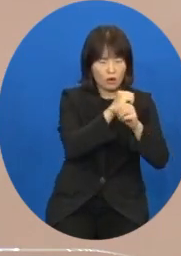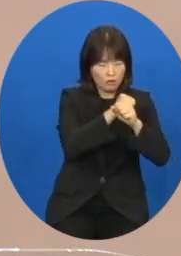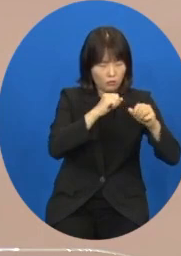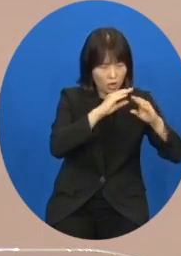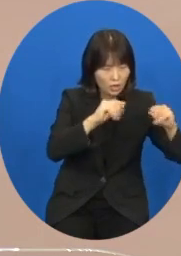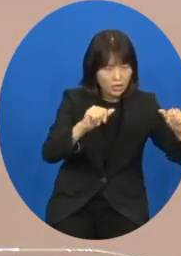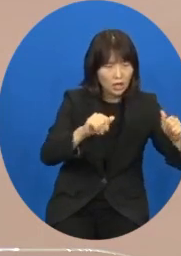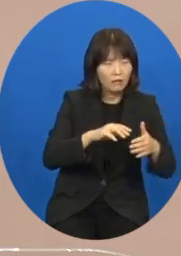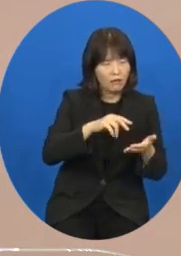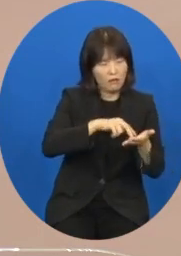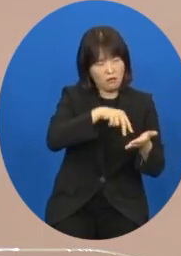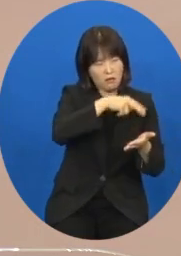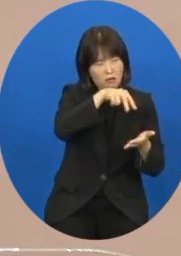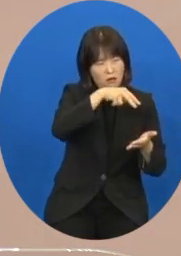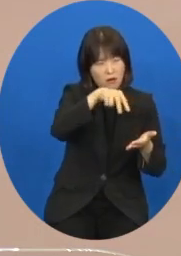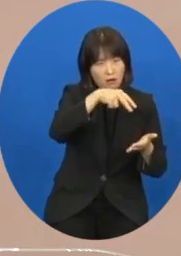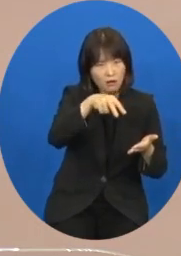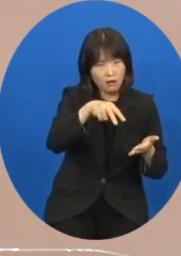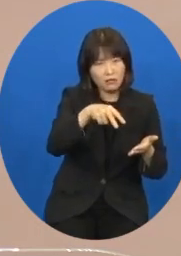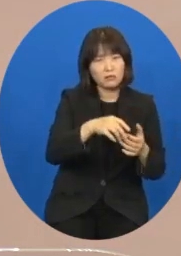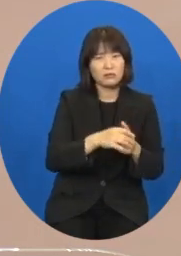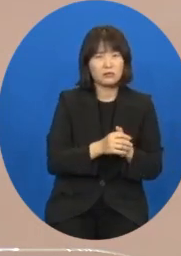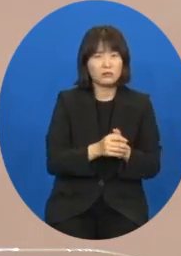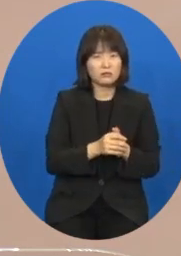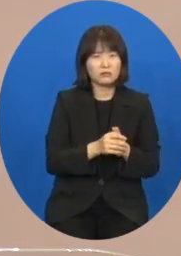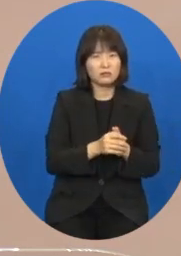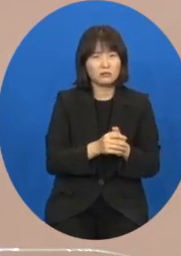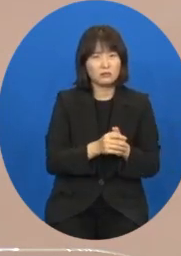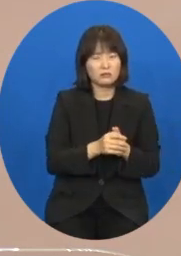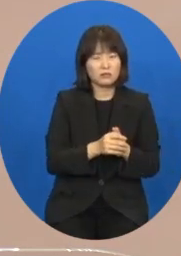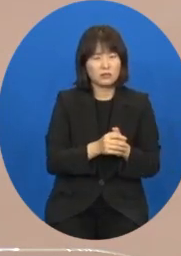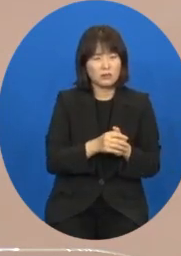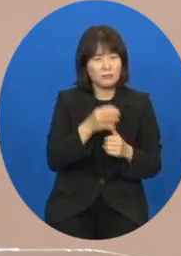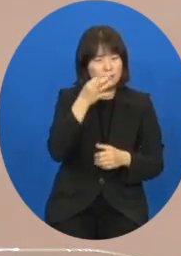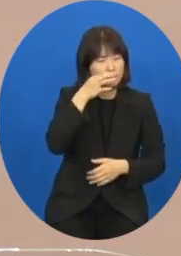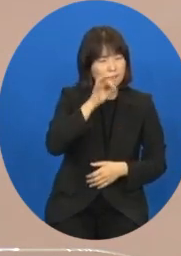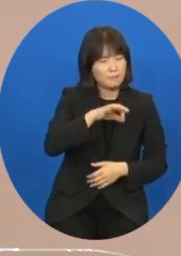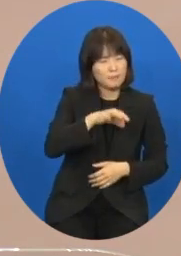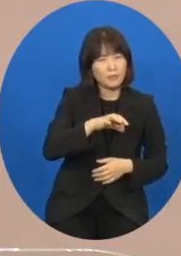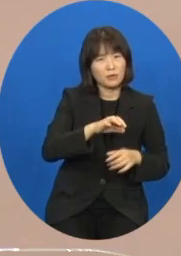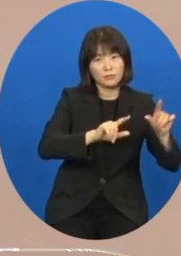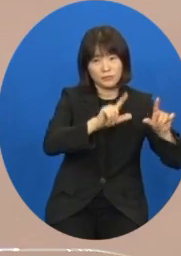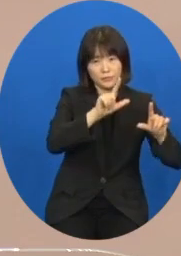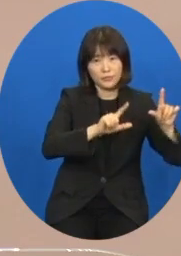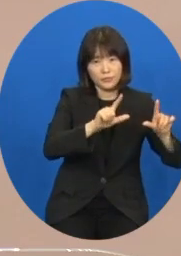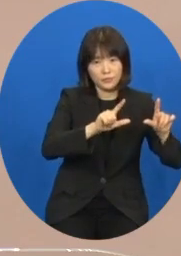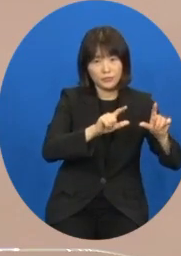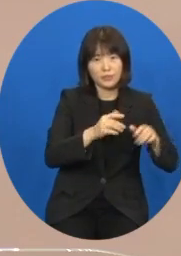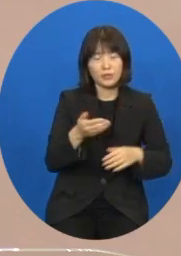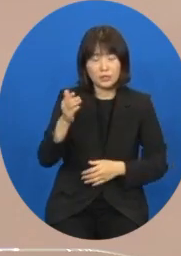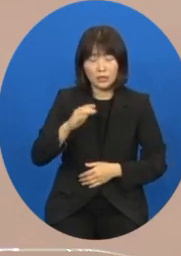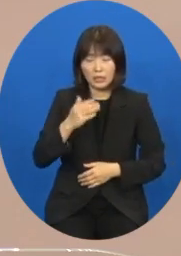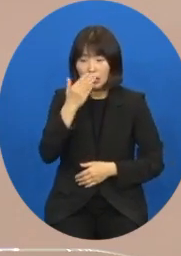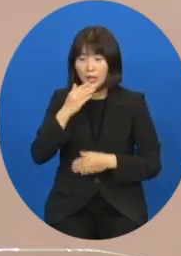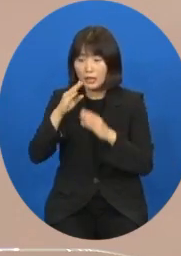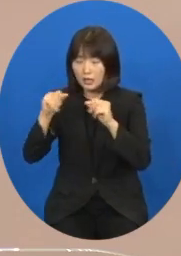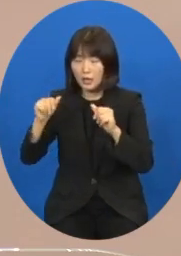정말 거린과도 같은 그런 행색이었을 거예요. 그런데 가나안